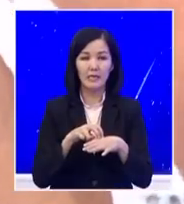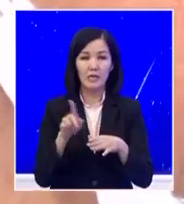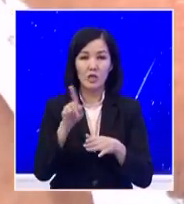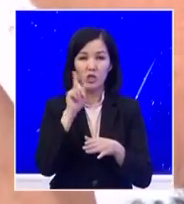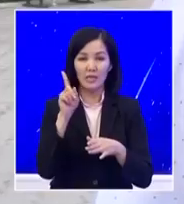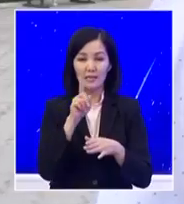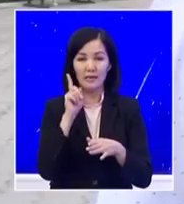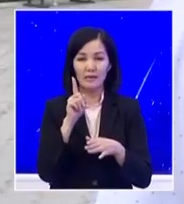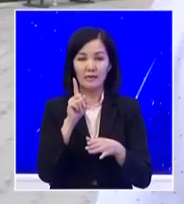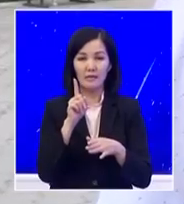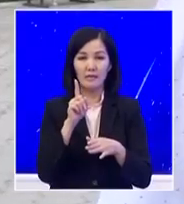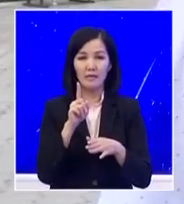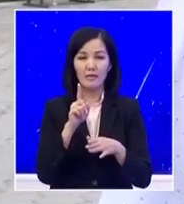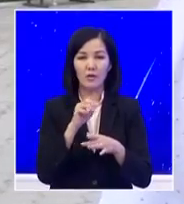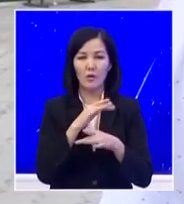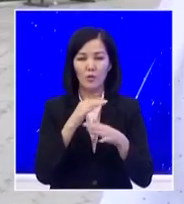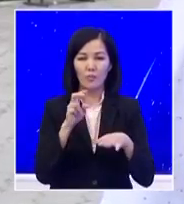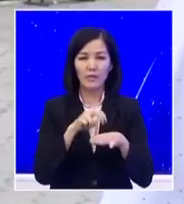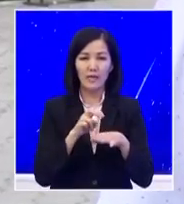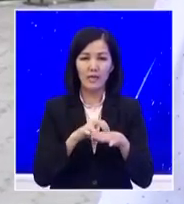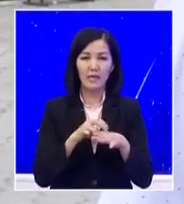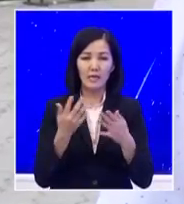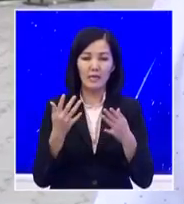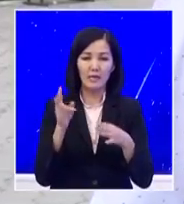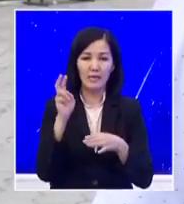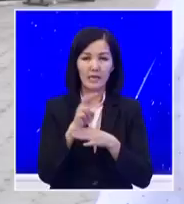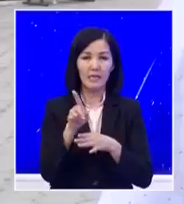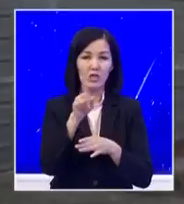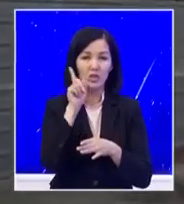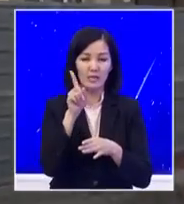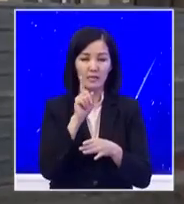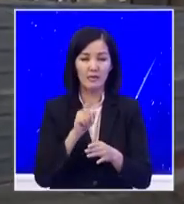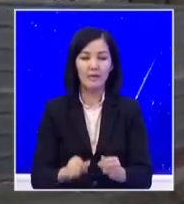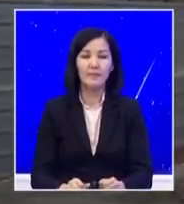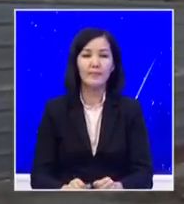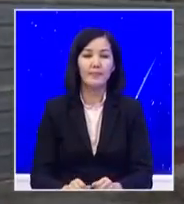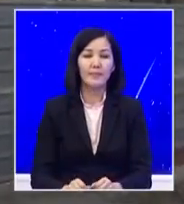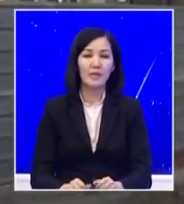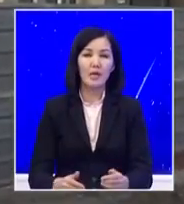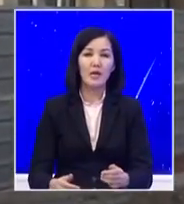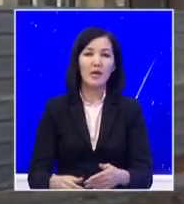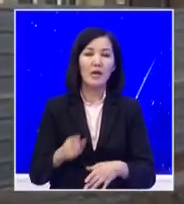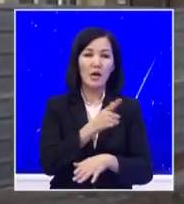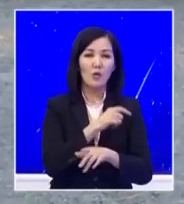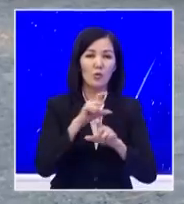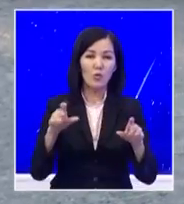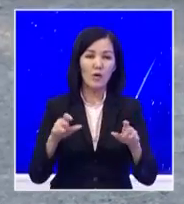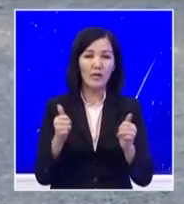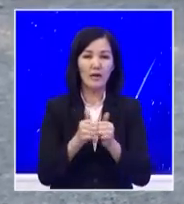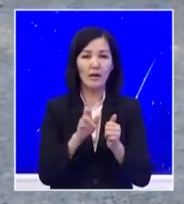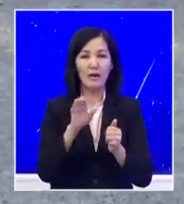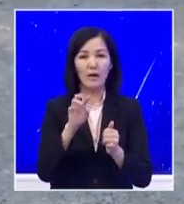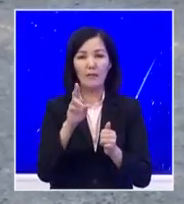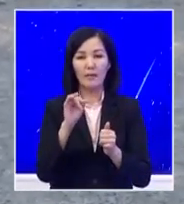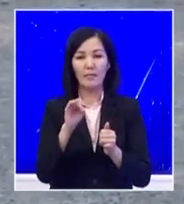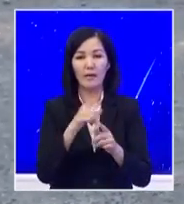жастар. Соңғы жылдар көп дәрігерлер келіп атыр бізге, жас мамандар. Сондай-ақ аудандық ауруханаға қарасты Қабанбай